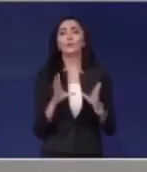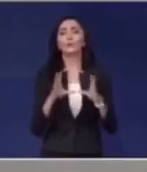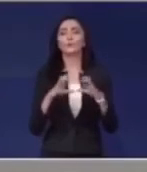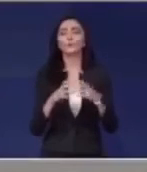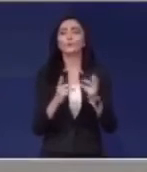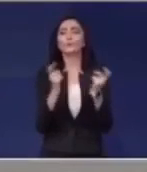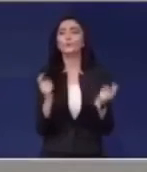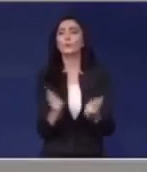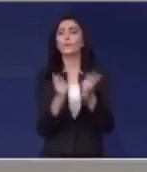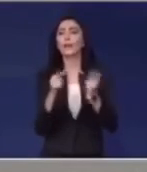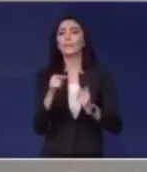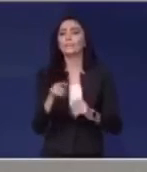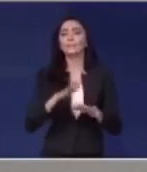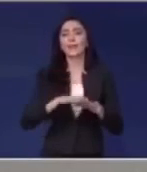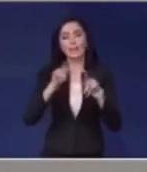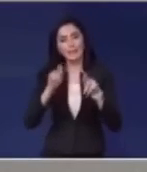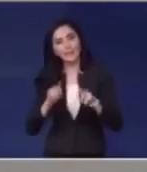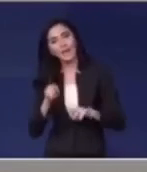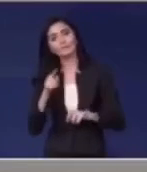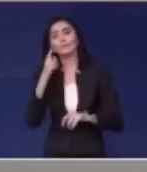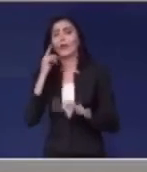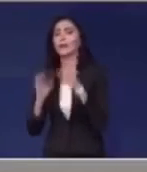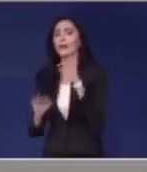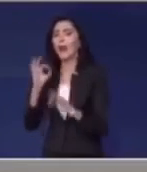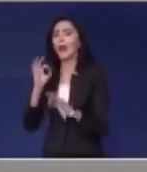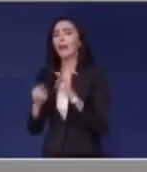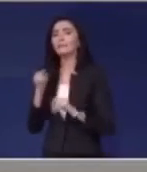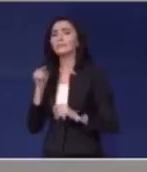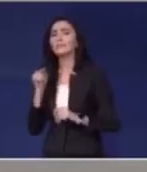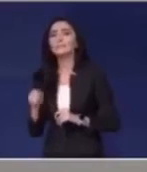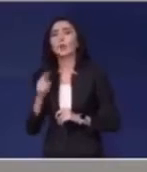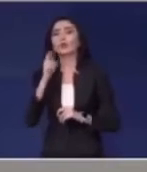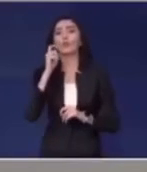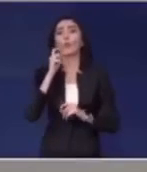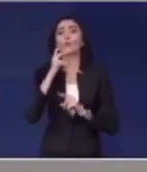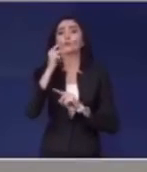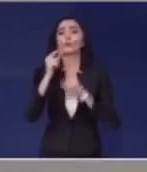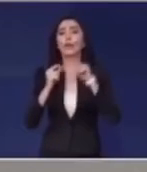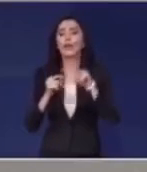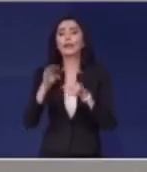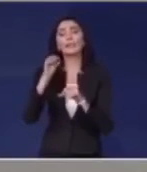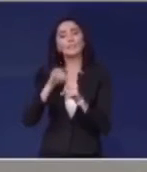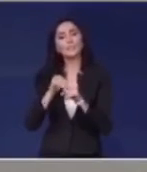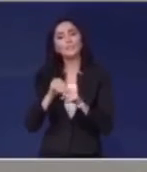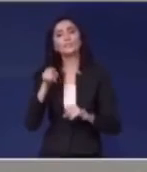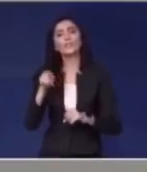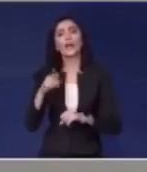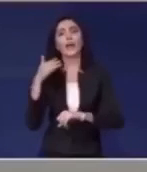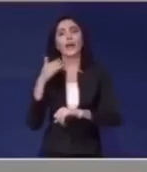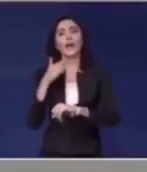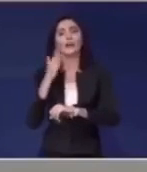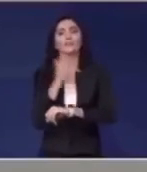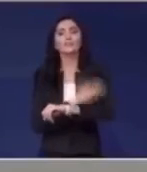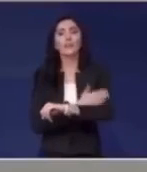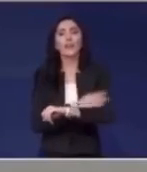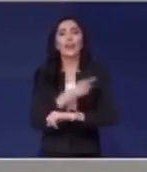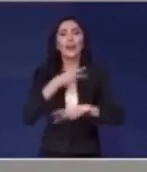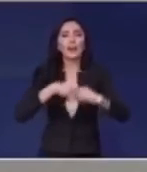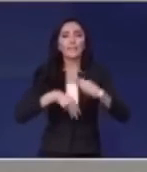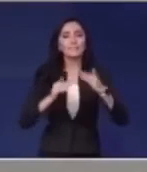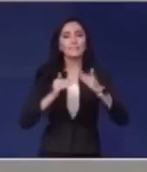toplantımızda yaptığımız değerlendirmede dokuz ilimiz için daha fiiller arası